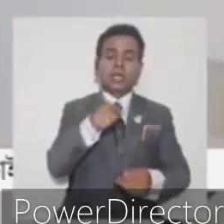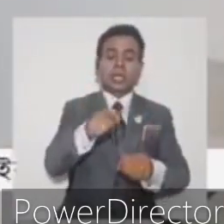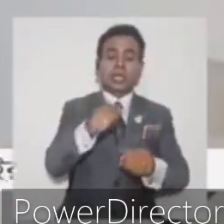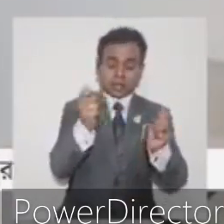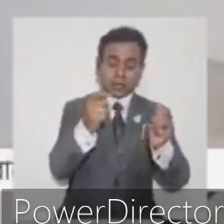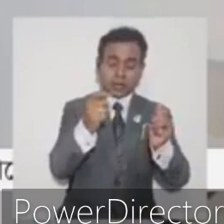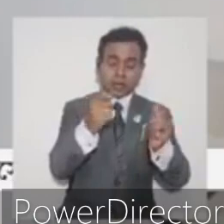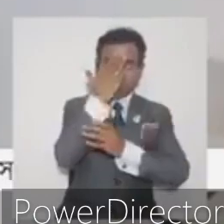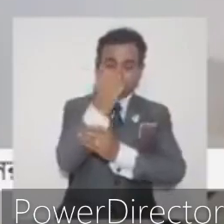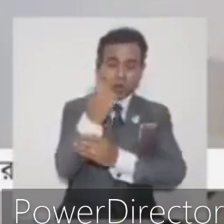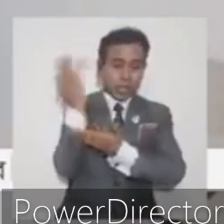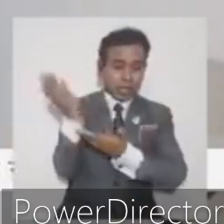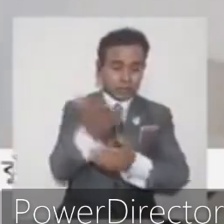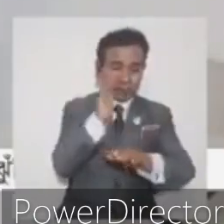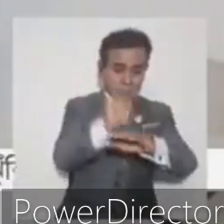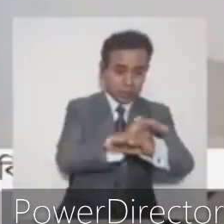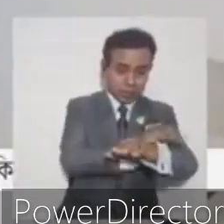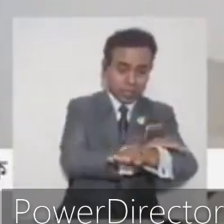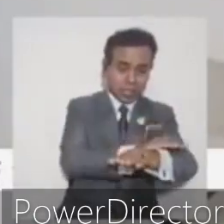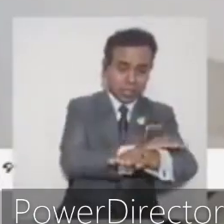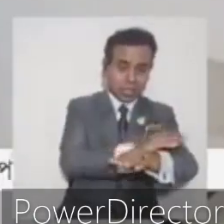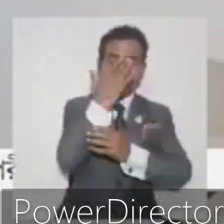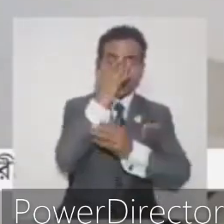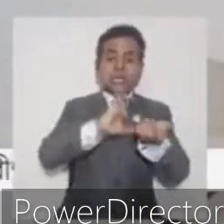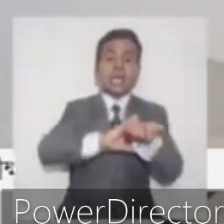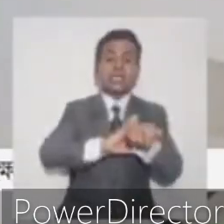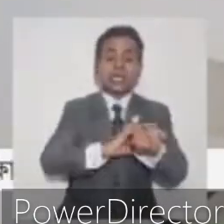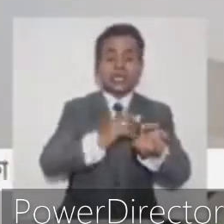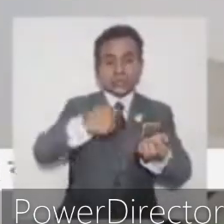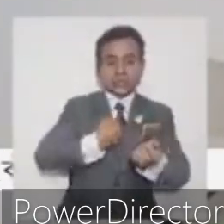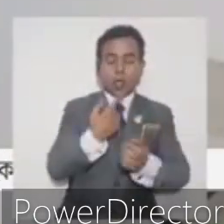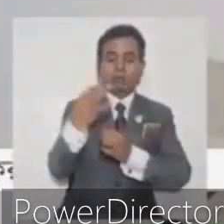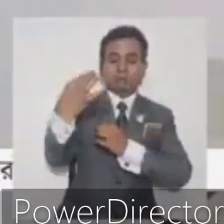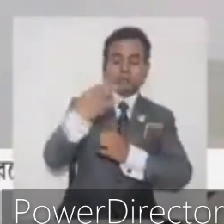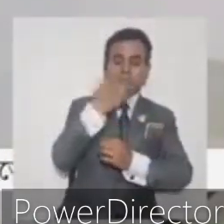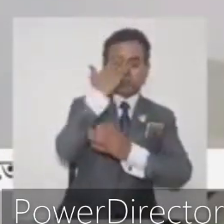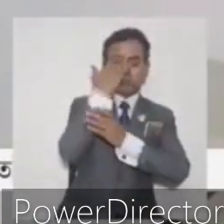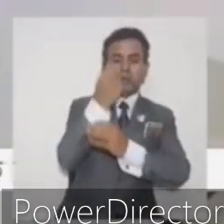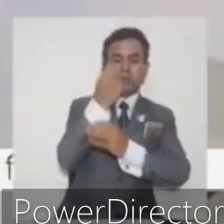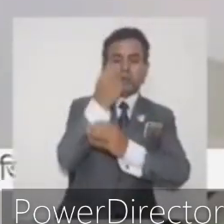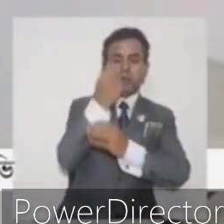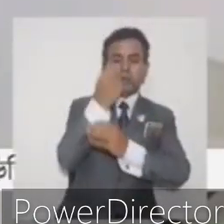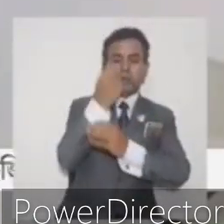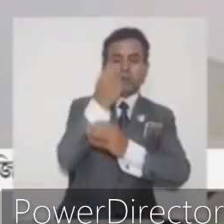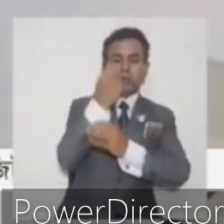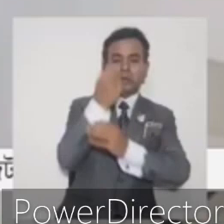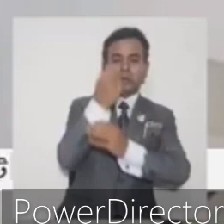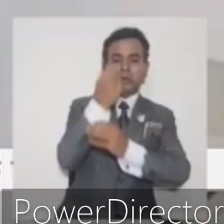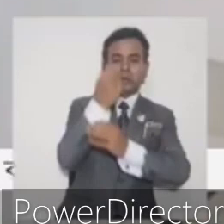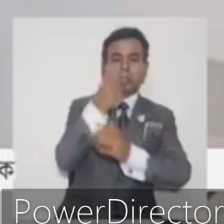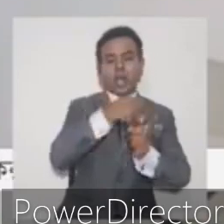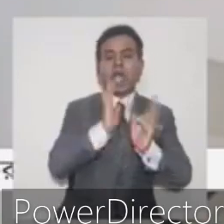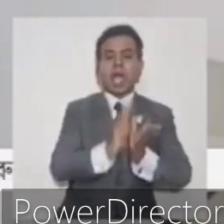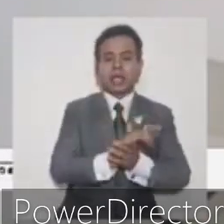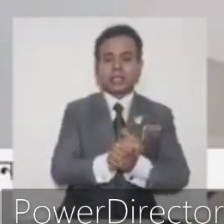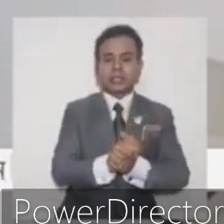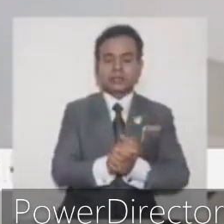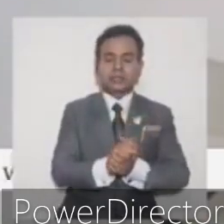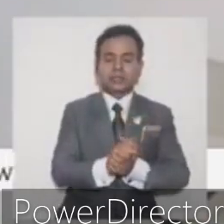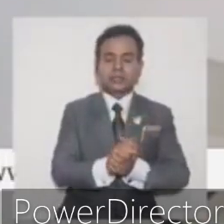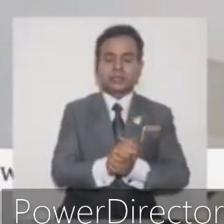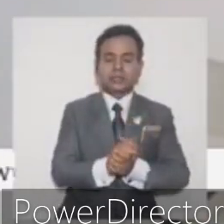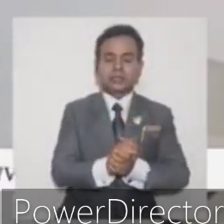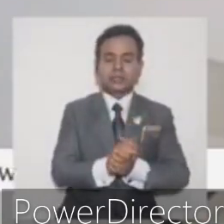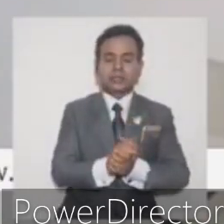করব। আপনাদের সকলের সহযোগিতা কামনা করি। পরিশেষে বলি, ঘরে থাকুন, সুস্থ থাকুন, ঘরে